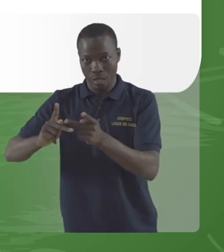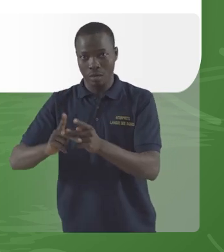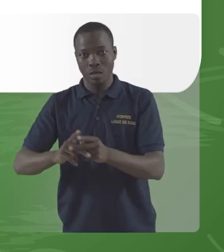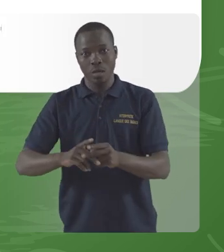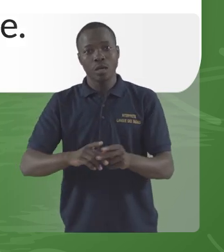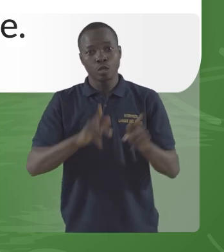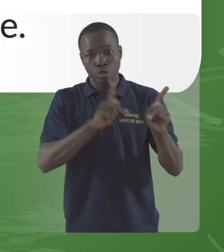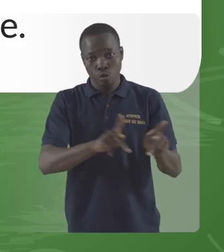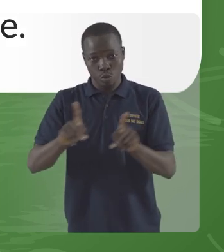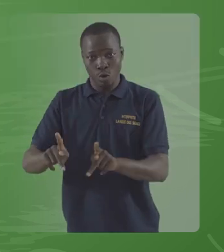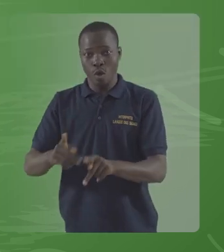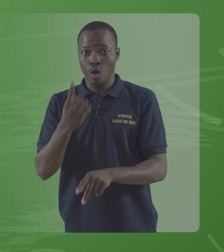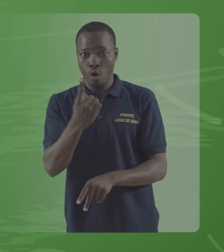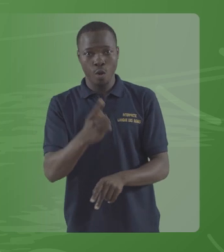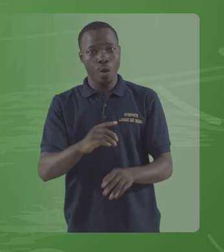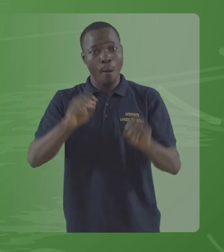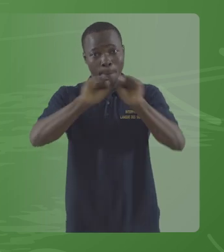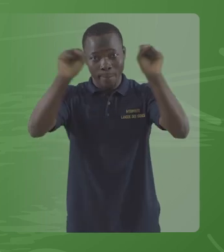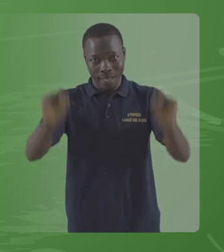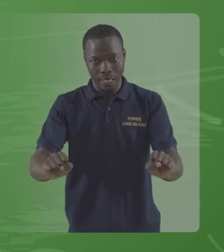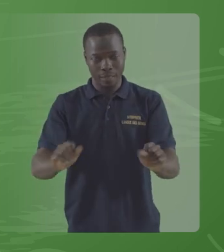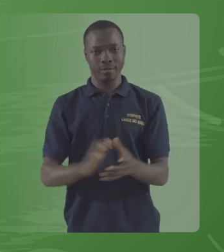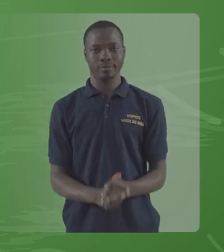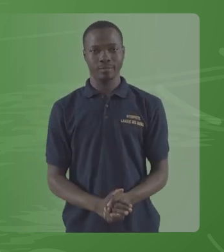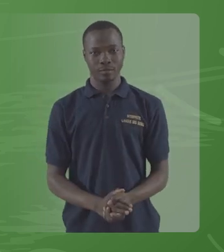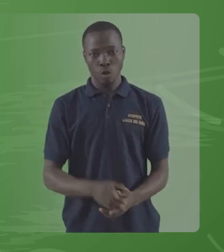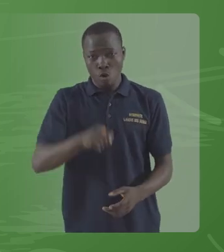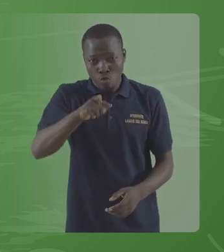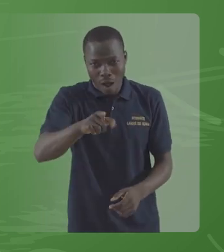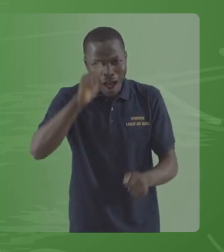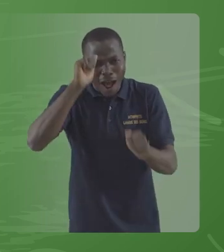un mécanisme. Qu'est-ce que nous avons retenu?